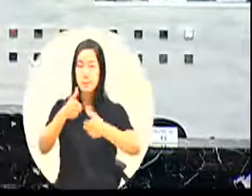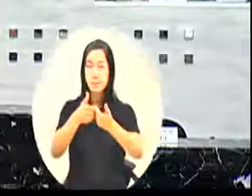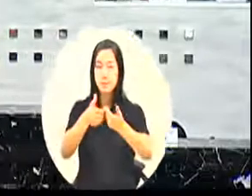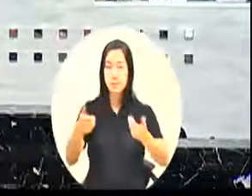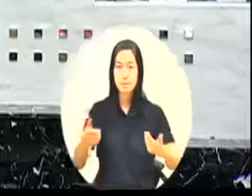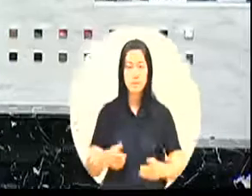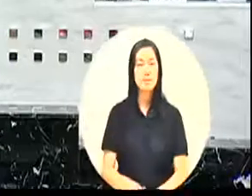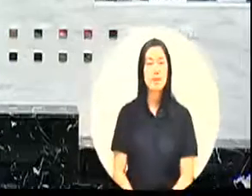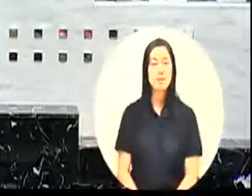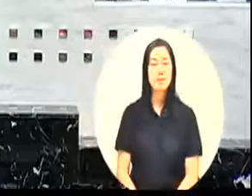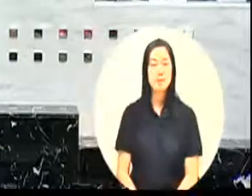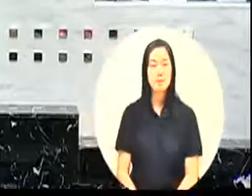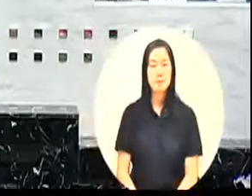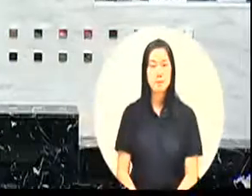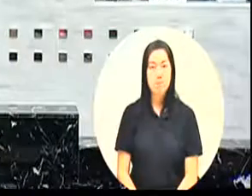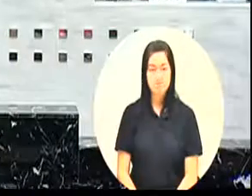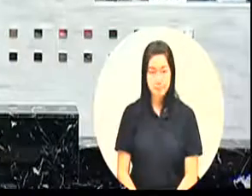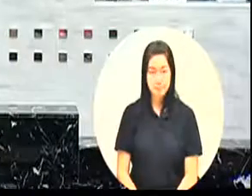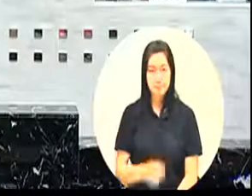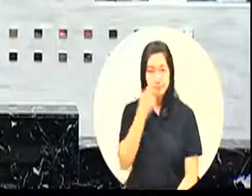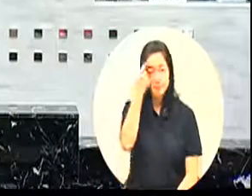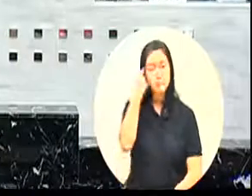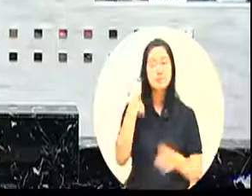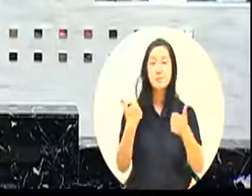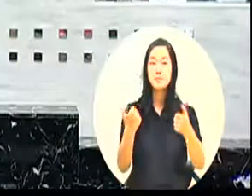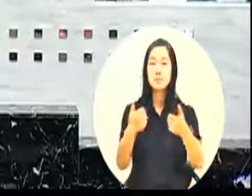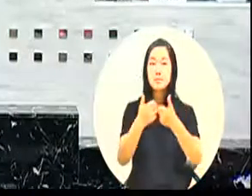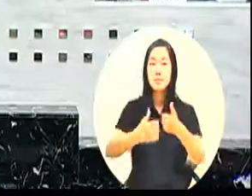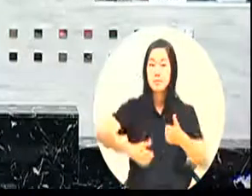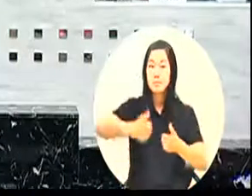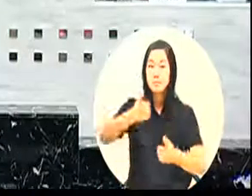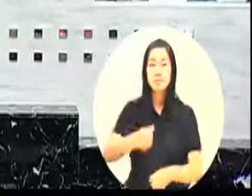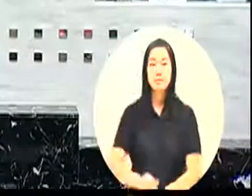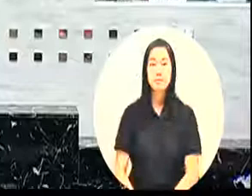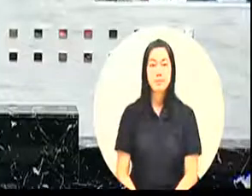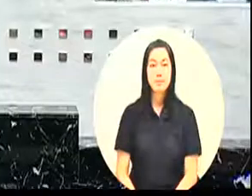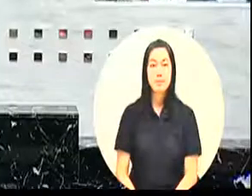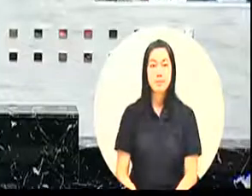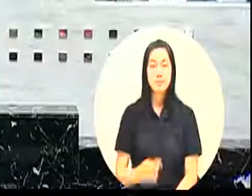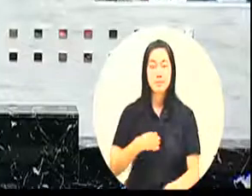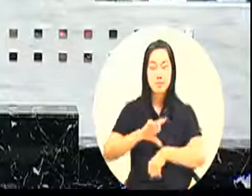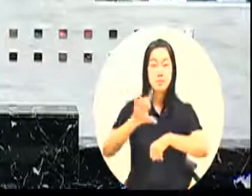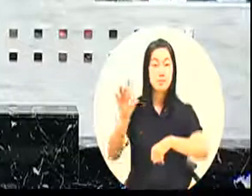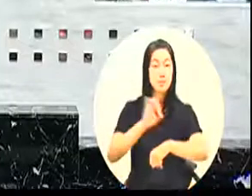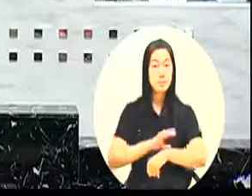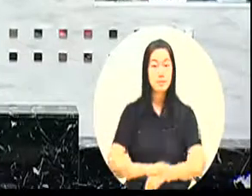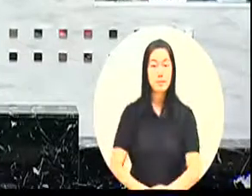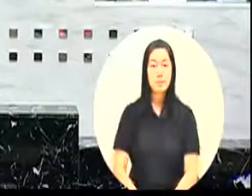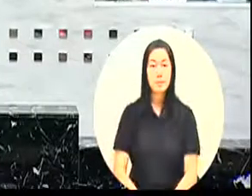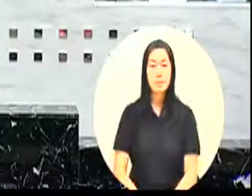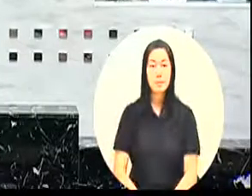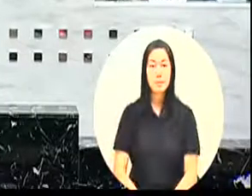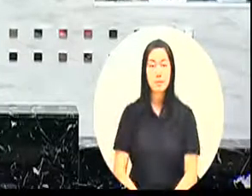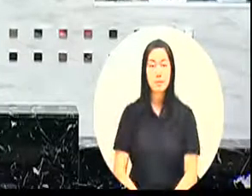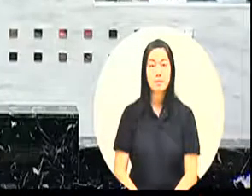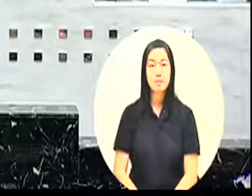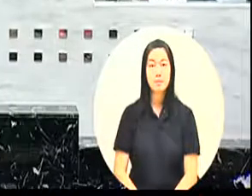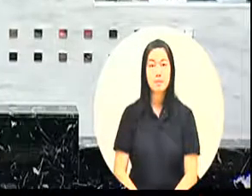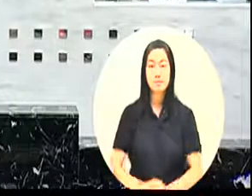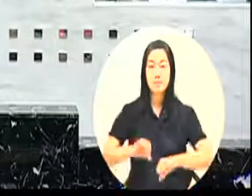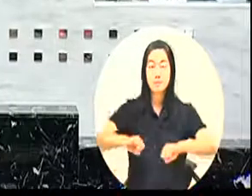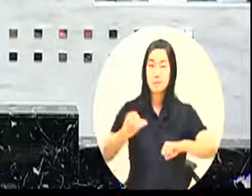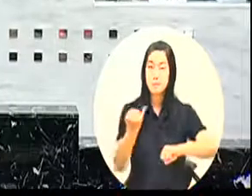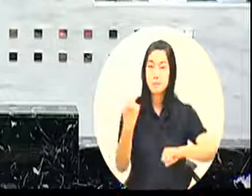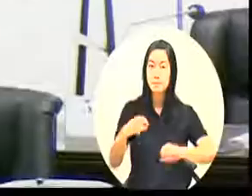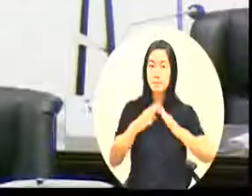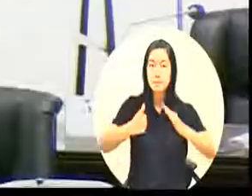15分钟。 好，谢谢议长。首先先借这个机会啊，跟议长、跟市长、